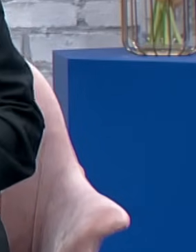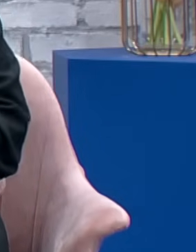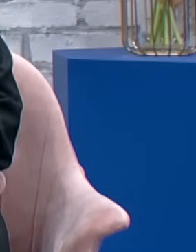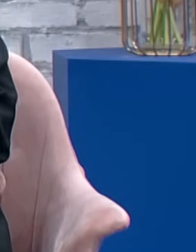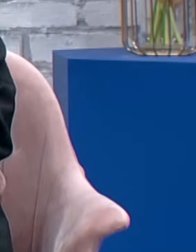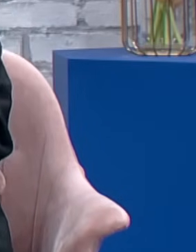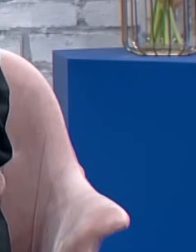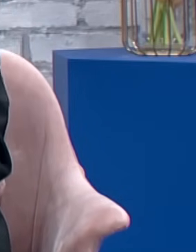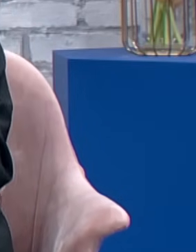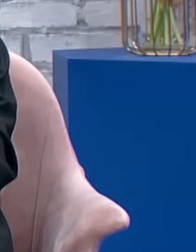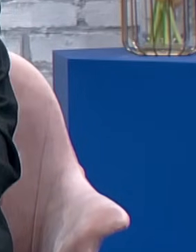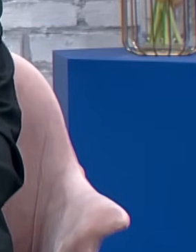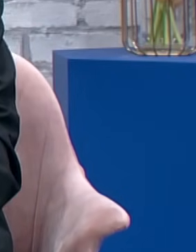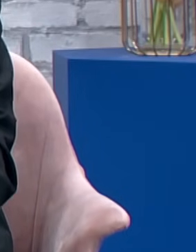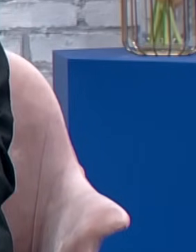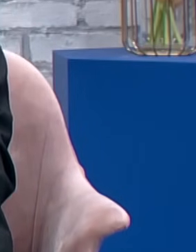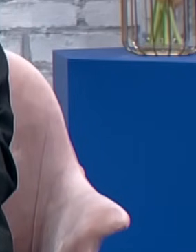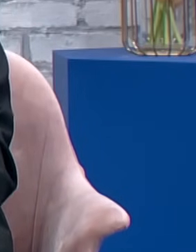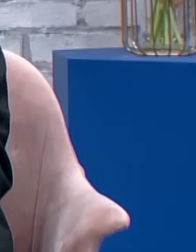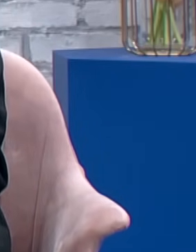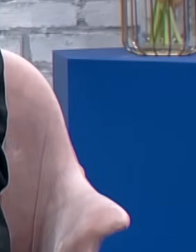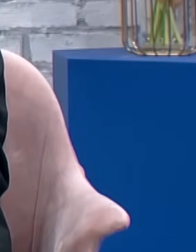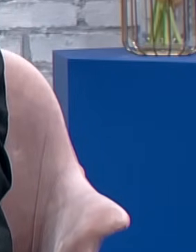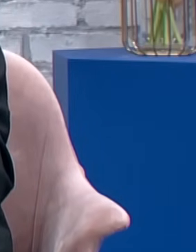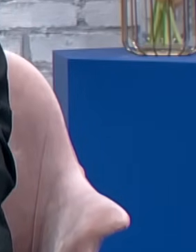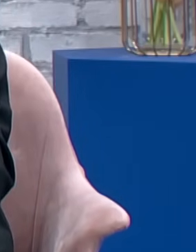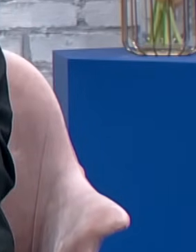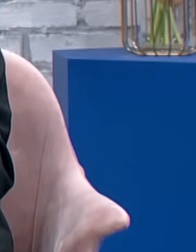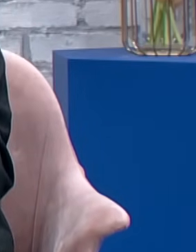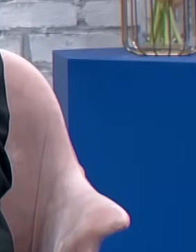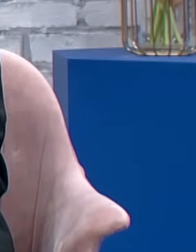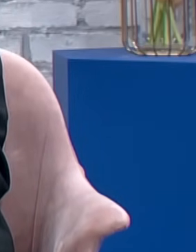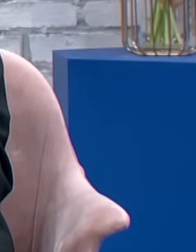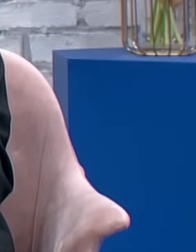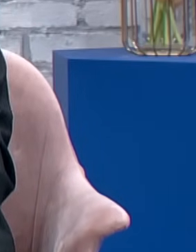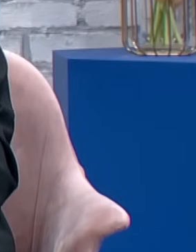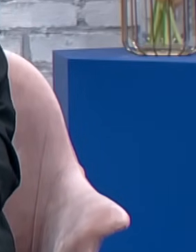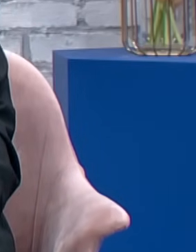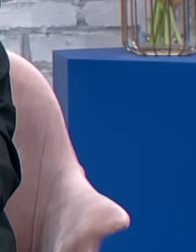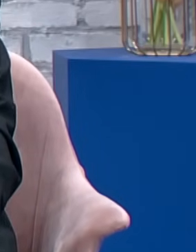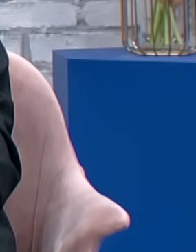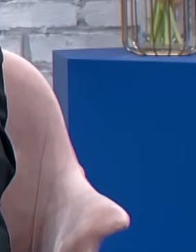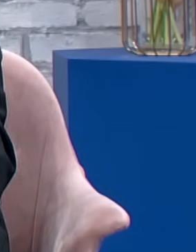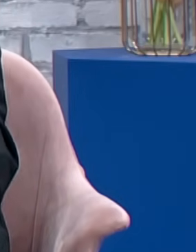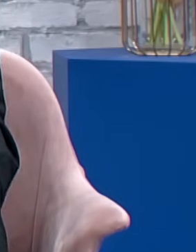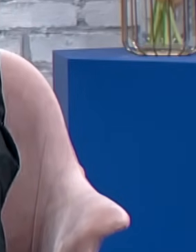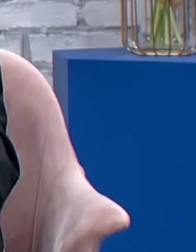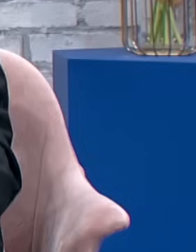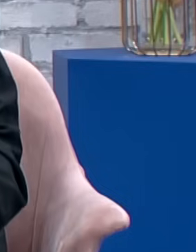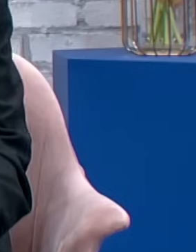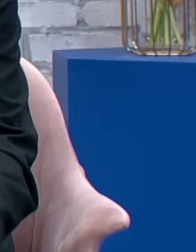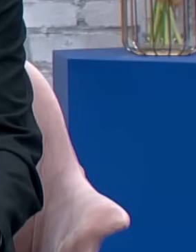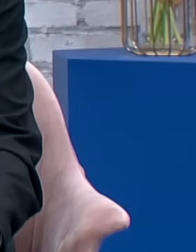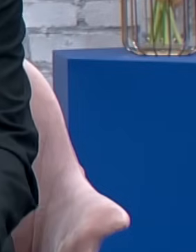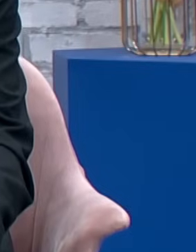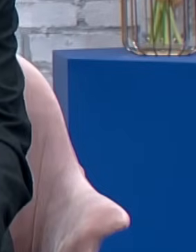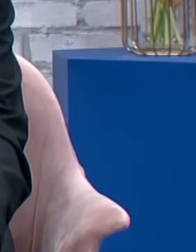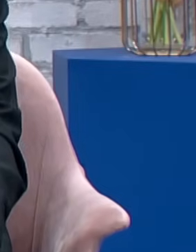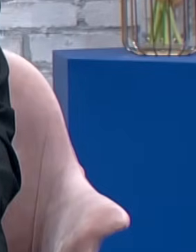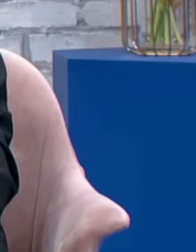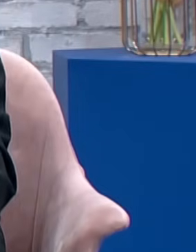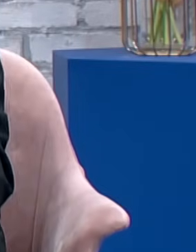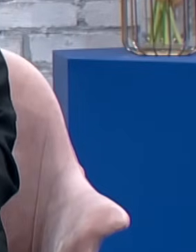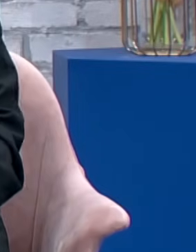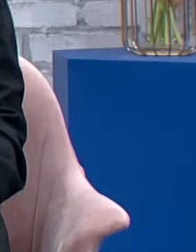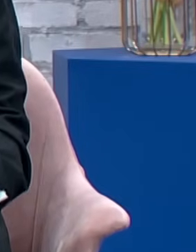저희 cts는요 다음 세대와 가슴 뛰는 세상을 열어 갑니다라는 슬로건으로 한 교회 한 학교 세우기